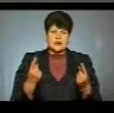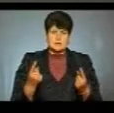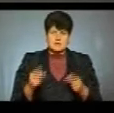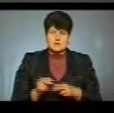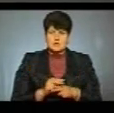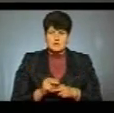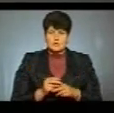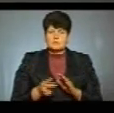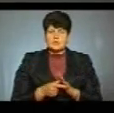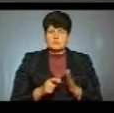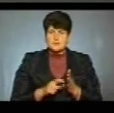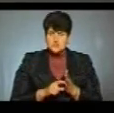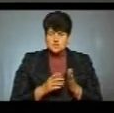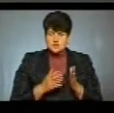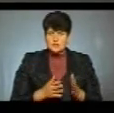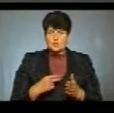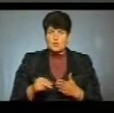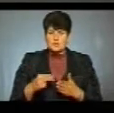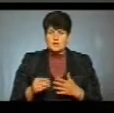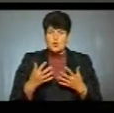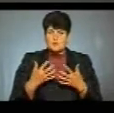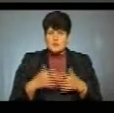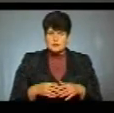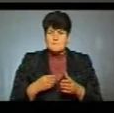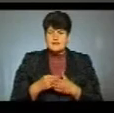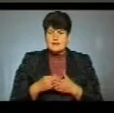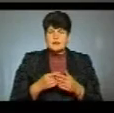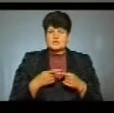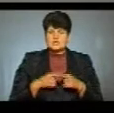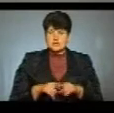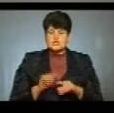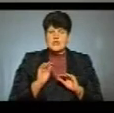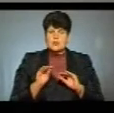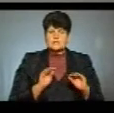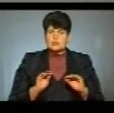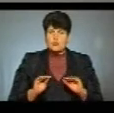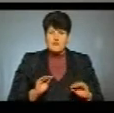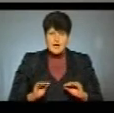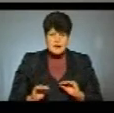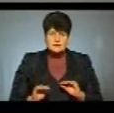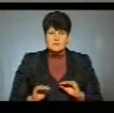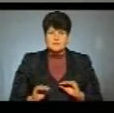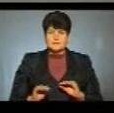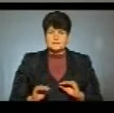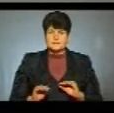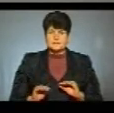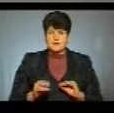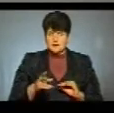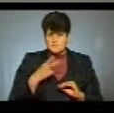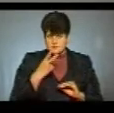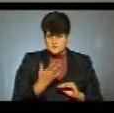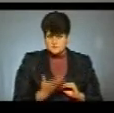приміщення амбулаторії, закуплено обладнання, матеріально-технічне устаткування амбулаторії. Це гематологічний аналізатор, який перед